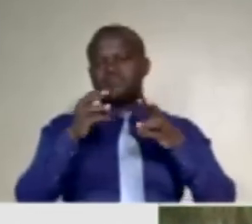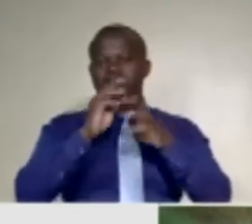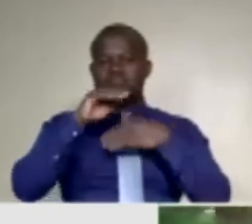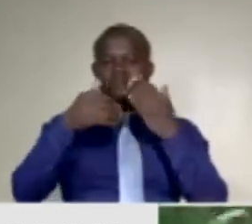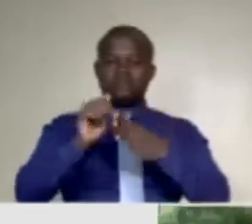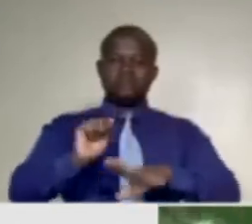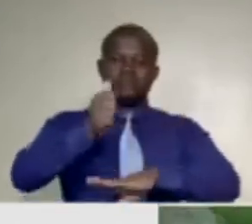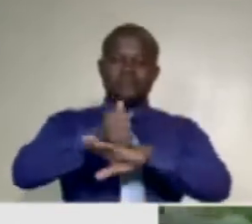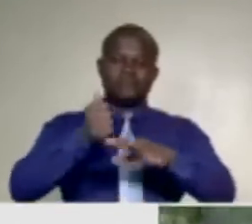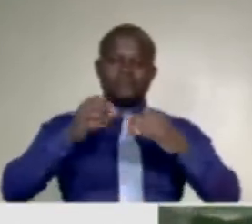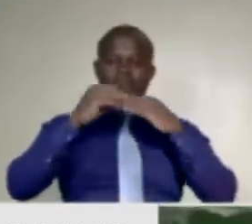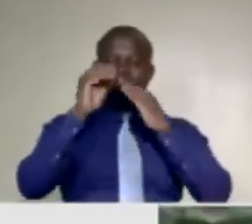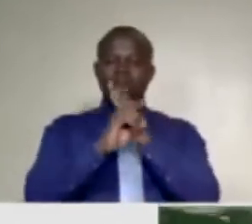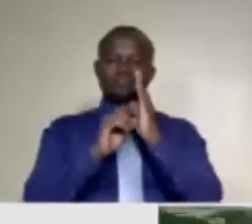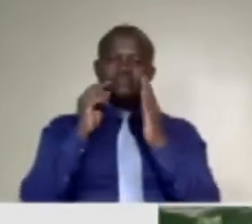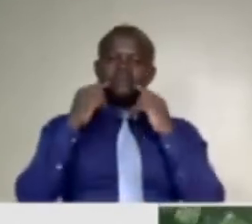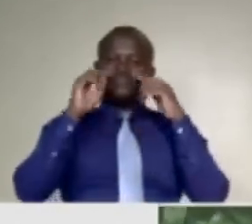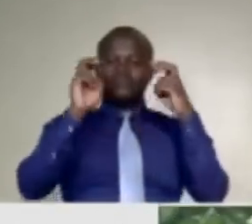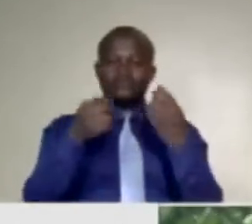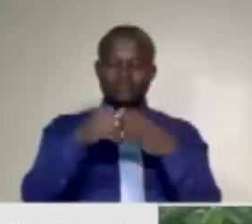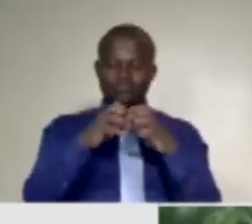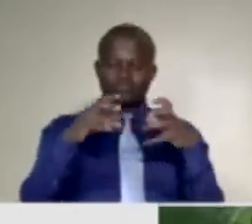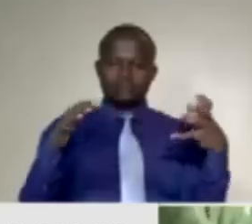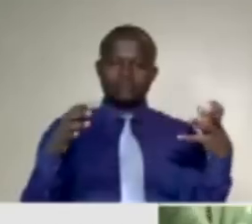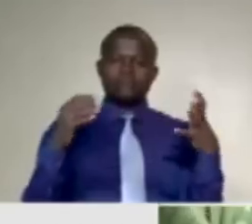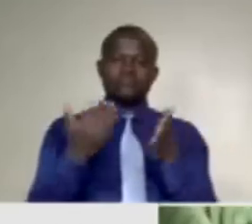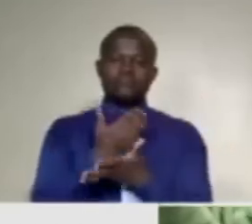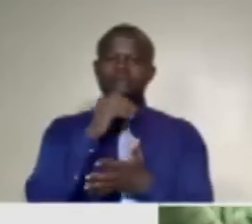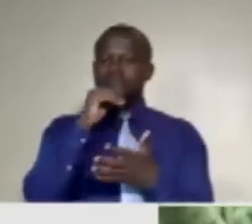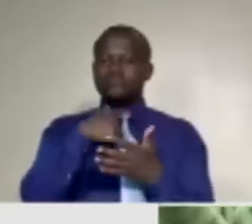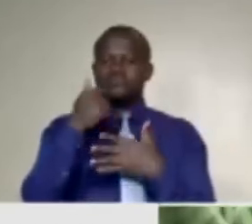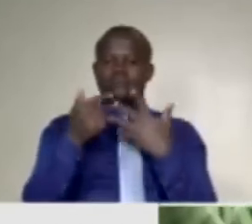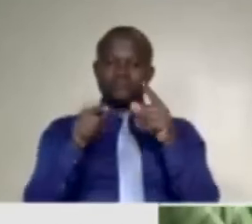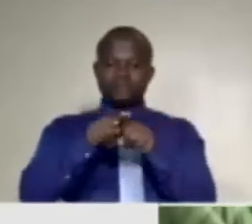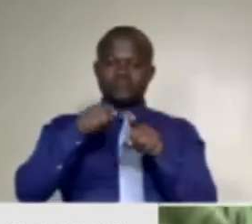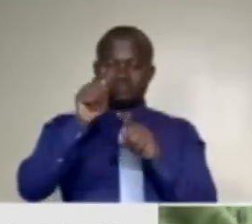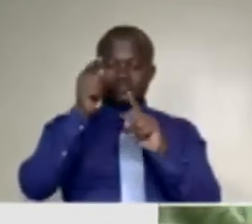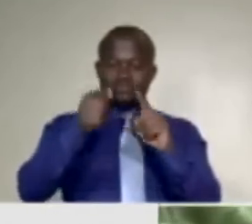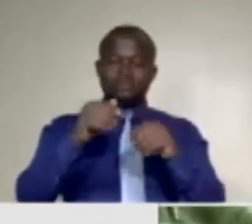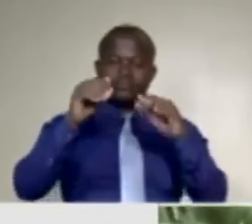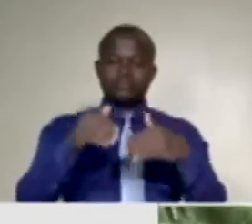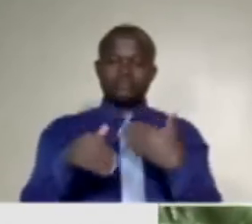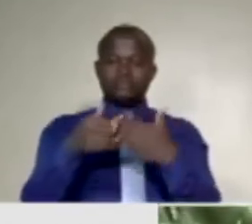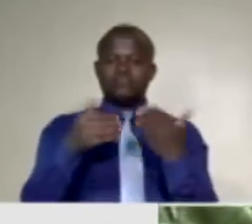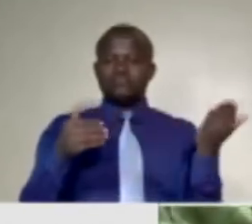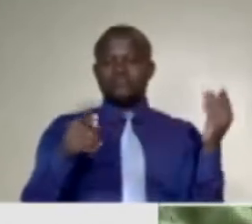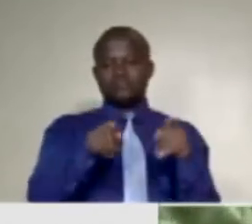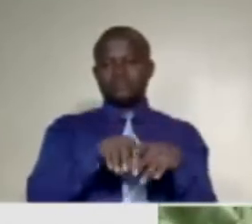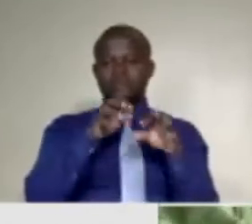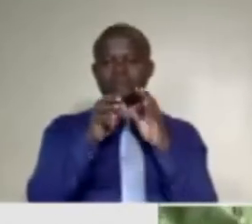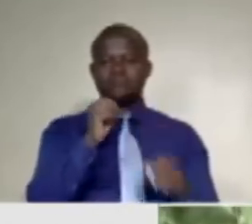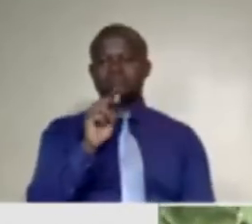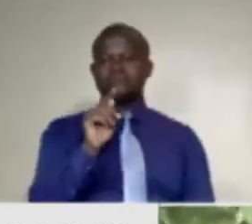bwose bwashyizweho, ubuyobozi bw'akarere buvuga ko hari gutuburwa imibyare mishya idafite kirabiranya ikazagera ku bahinzi bose nk'uko bisobanurwa na